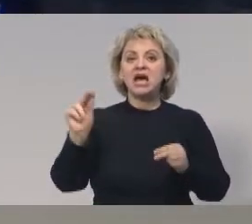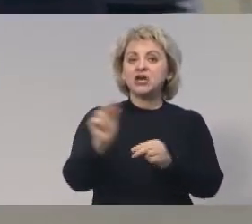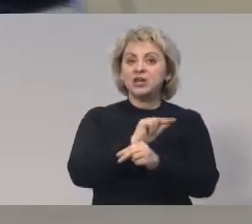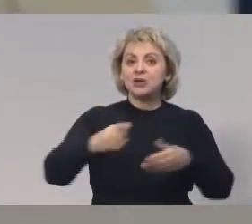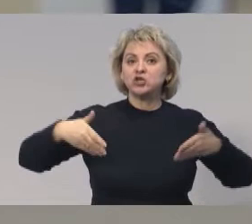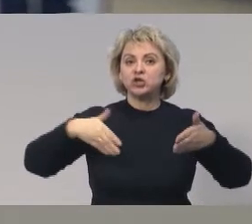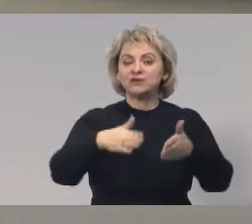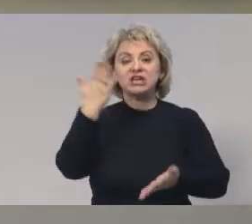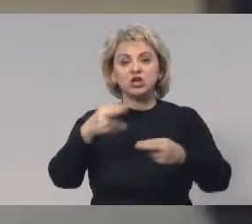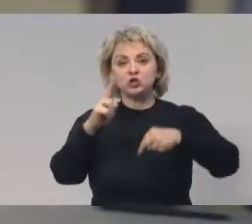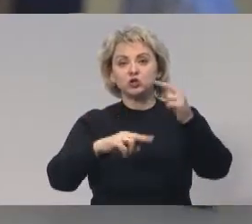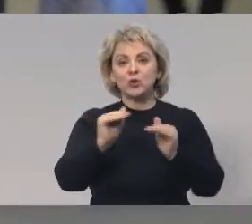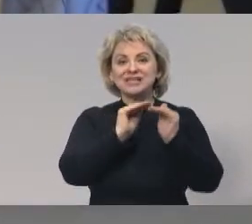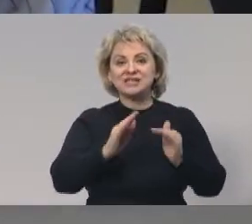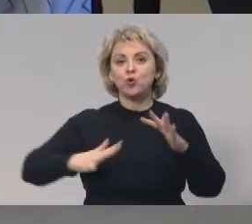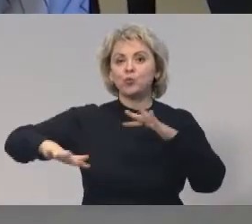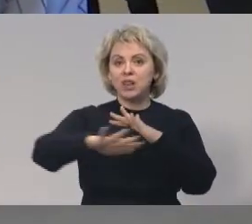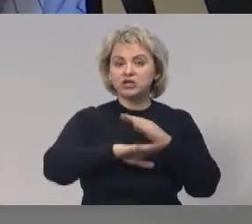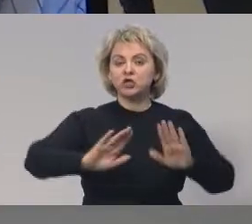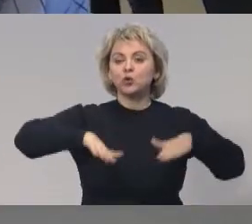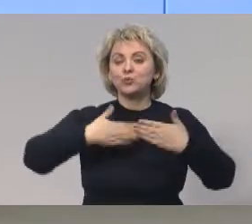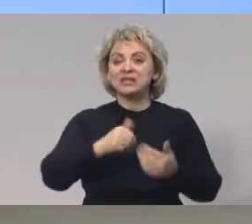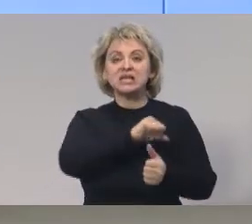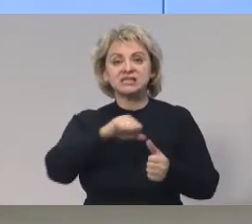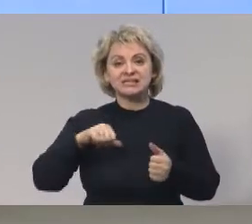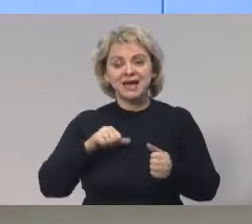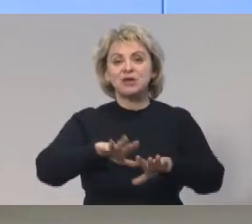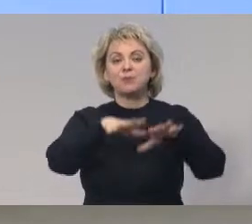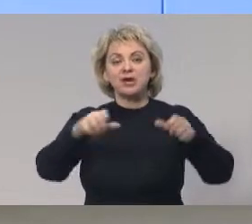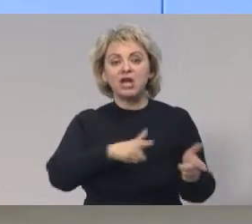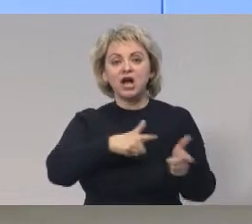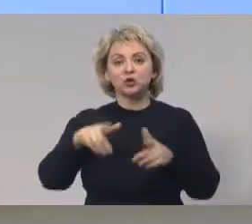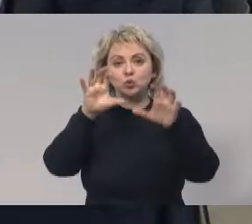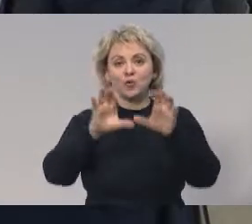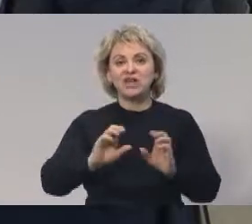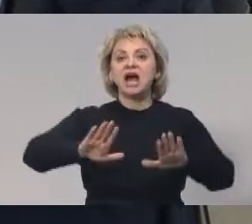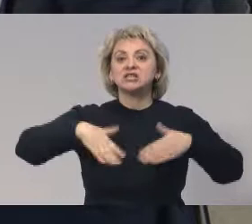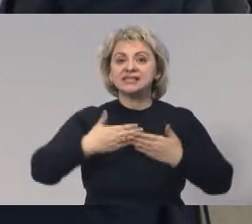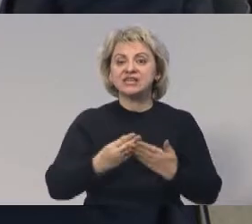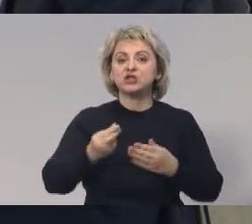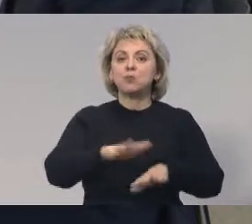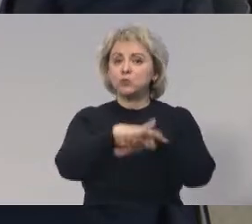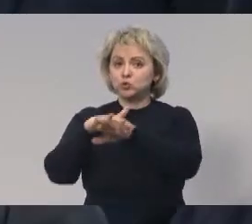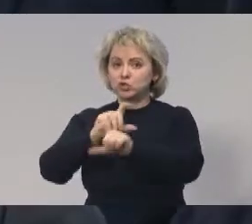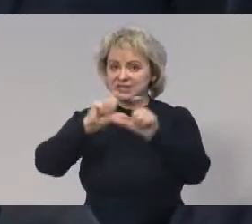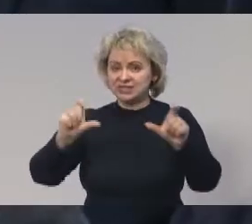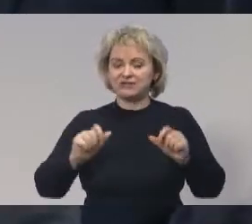Ремонтировать дорогу или строить детскую площадку. Предлагаем сами. В парламенте готовится закон об инициативном